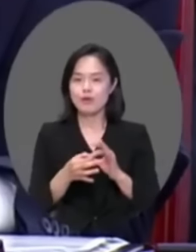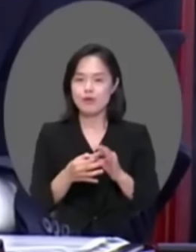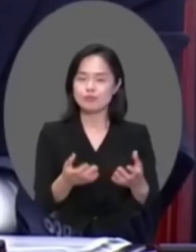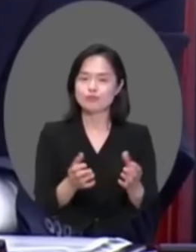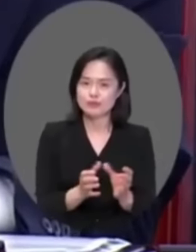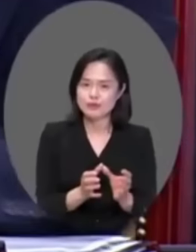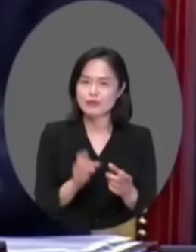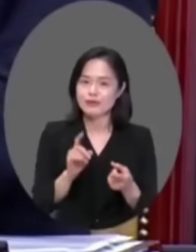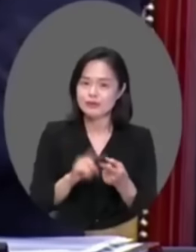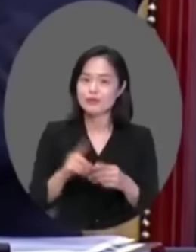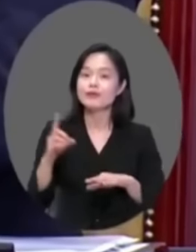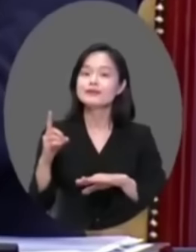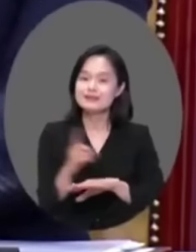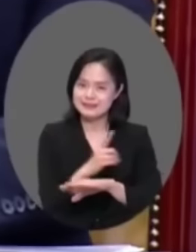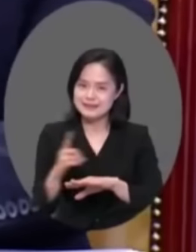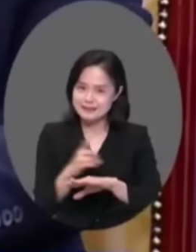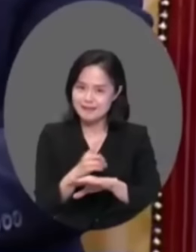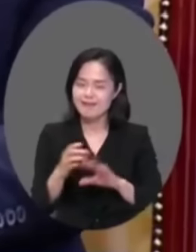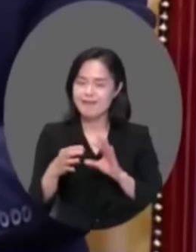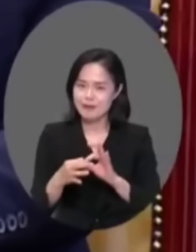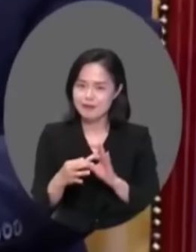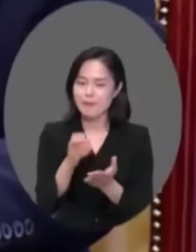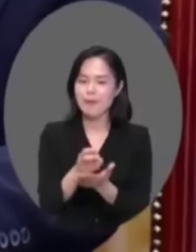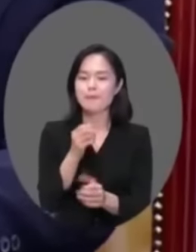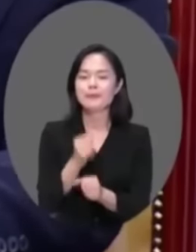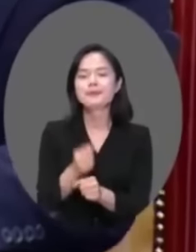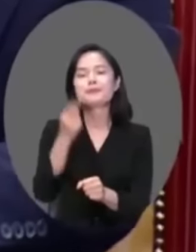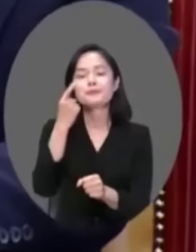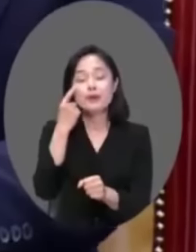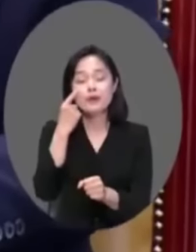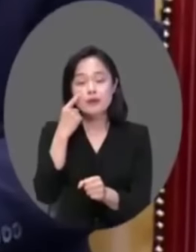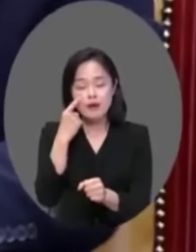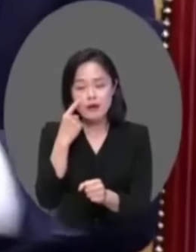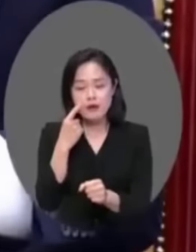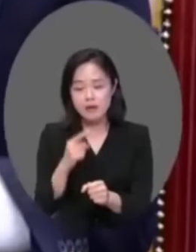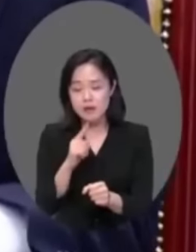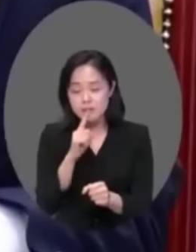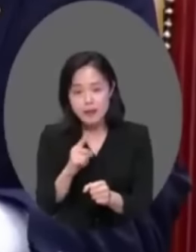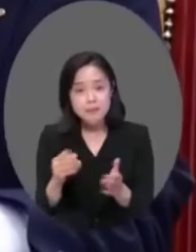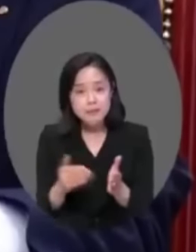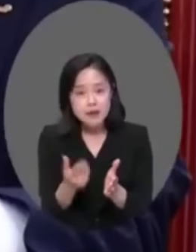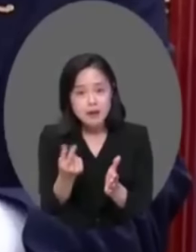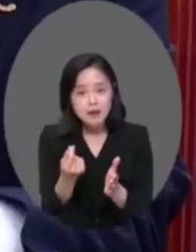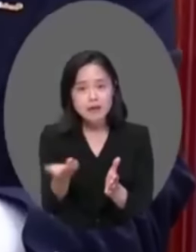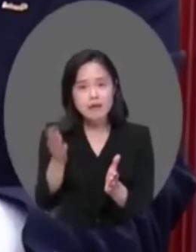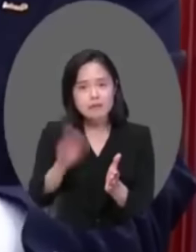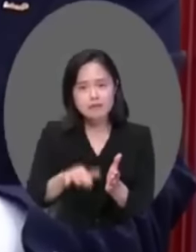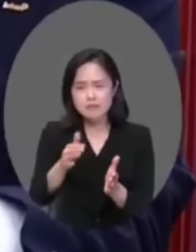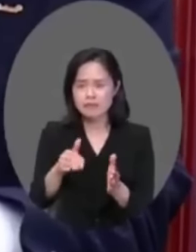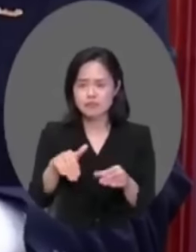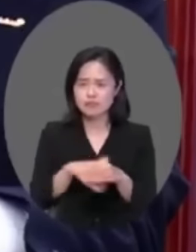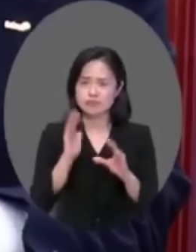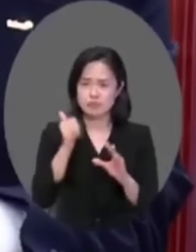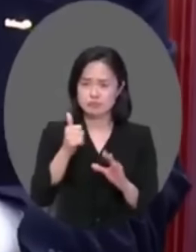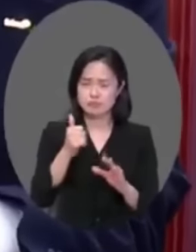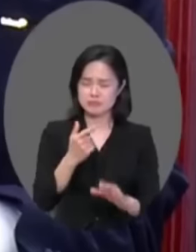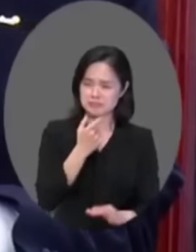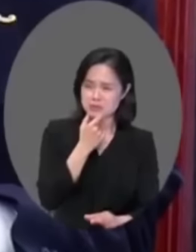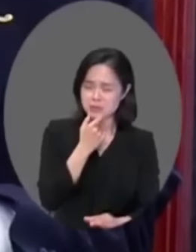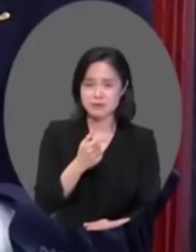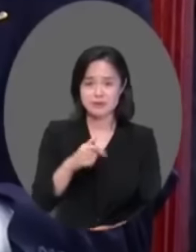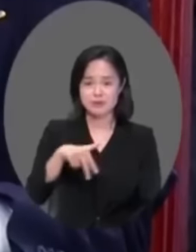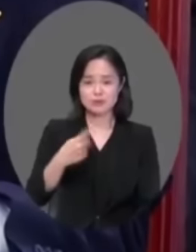위원도 문재인도 부정하고 그리고 과거에 방송하 거 보면 조국도 안 좋아하시는 거 같고 혹시 진보당 좋아하십니까 누구요